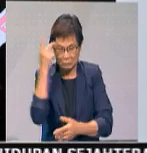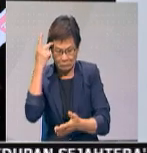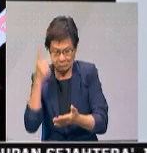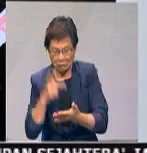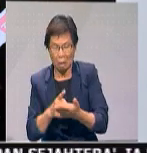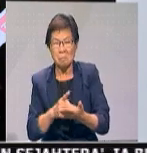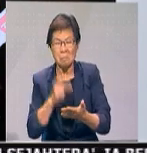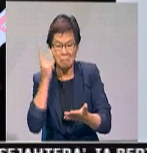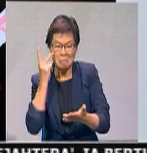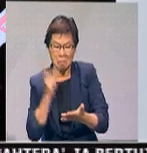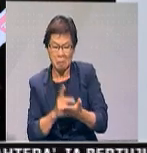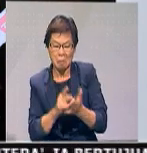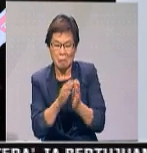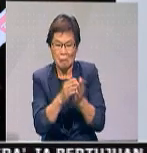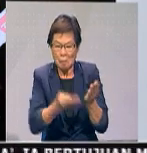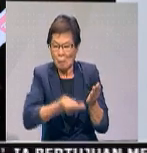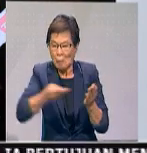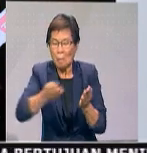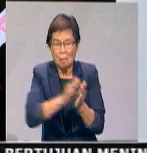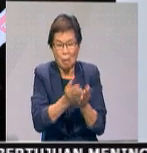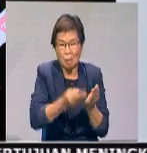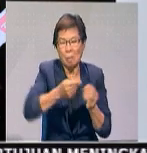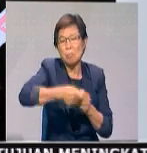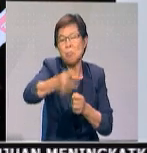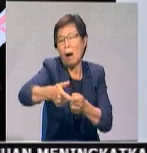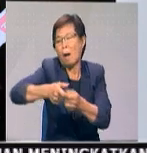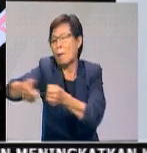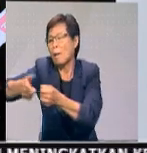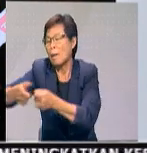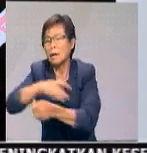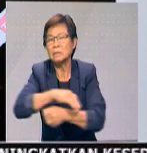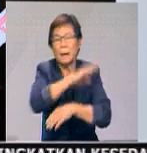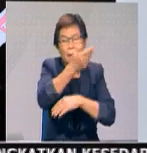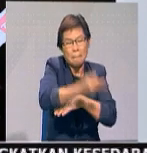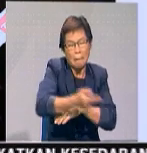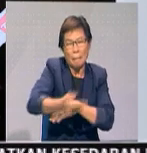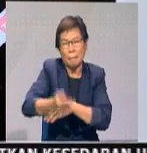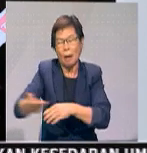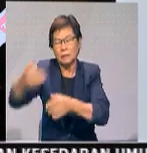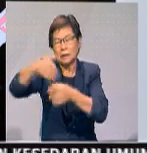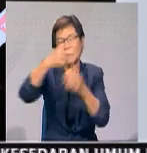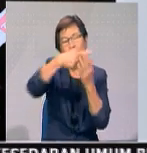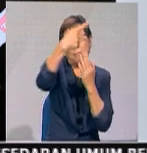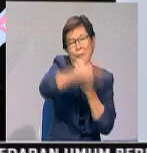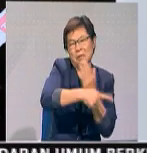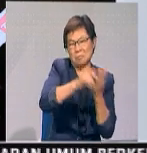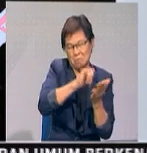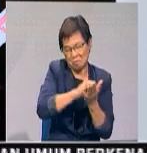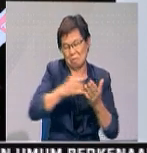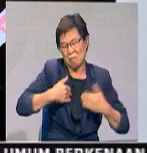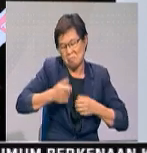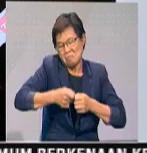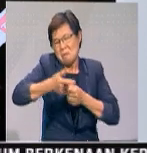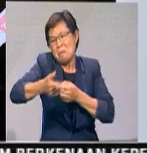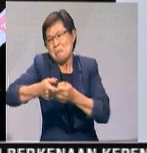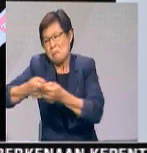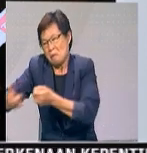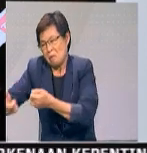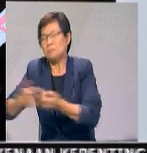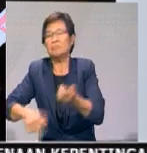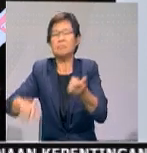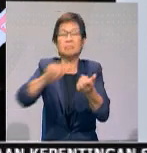risalah serta item-item yang berkaitan dengan LTTE dalam program tersebut. Tanggapan